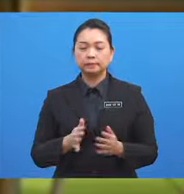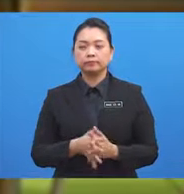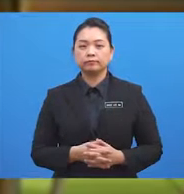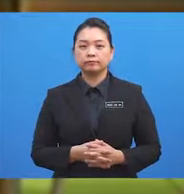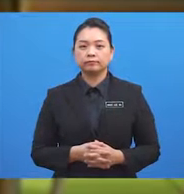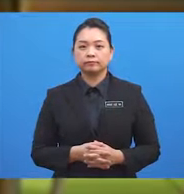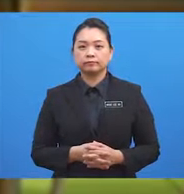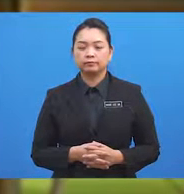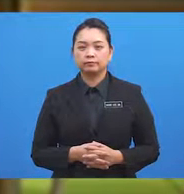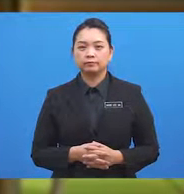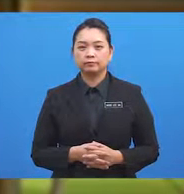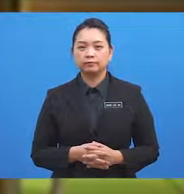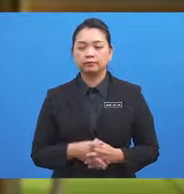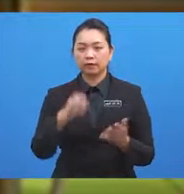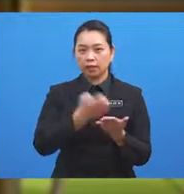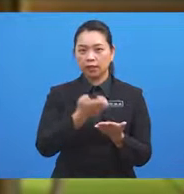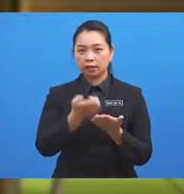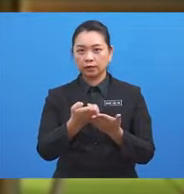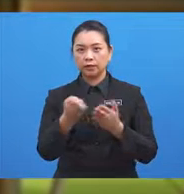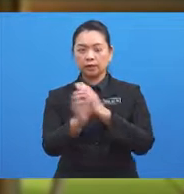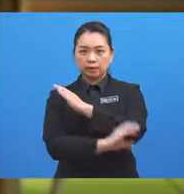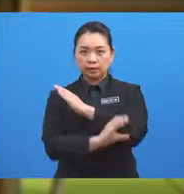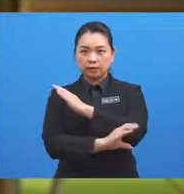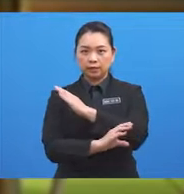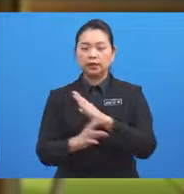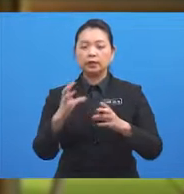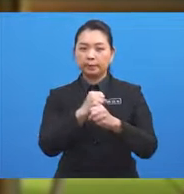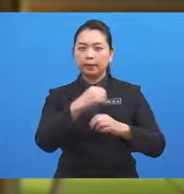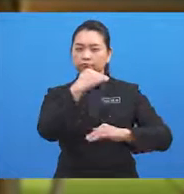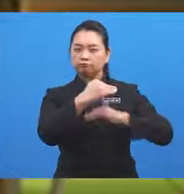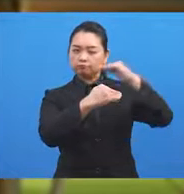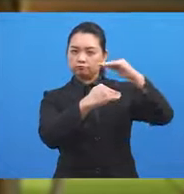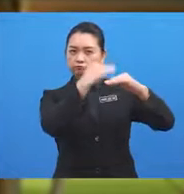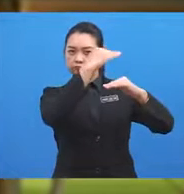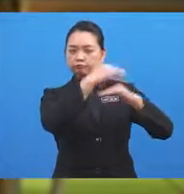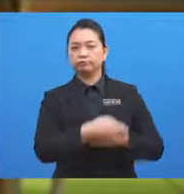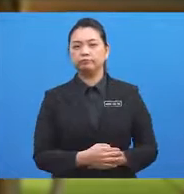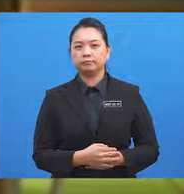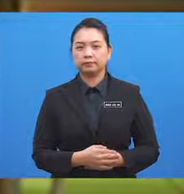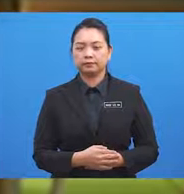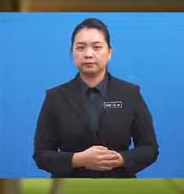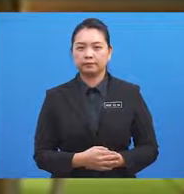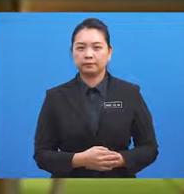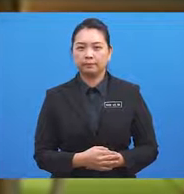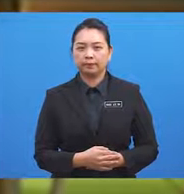Secara tidak langsung, ekonomi negara juga dapat ditingkatkan.